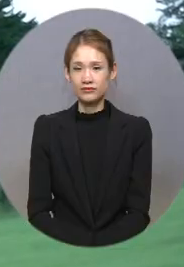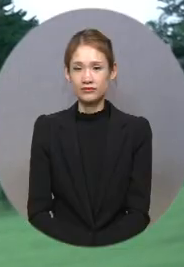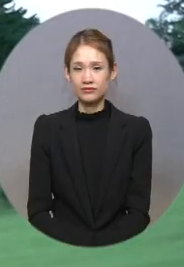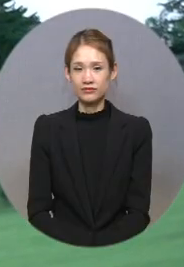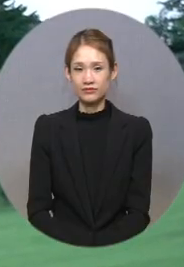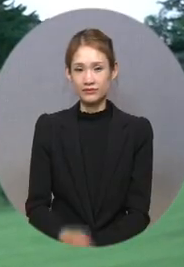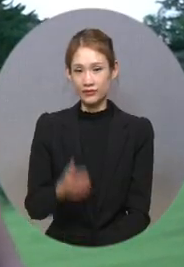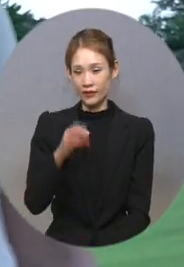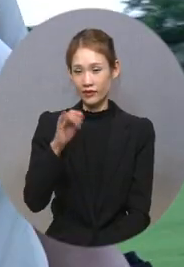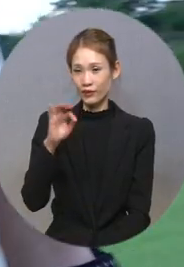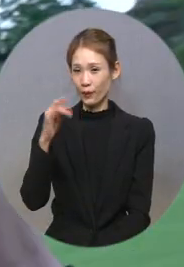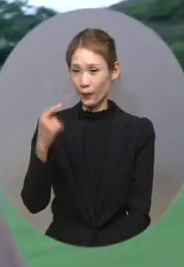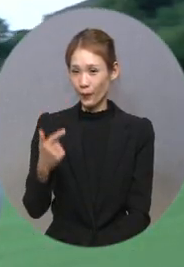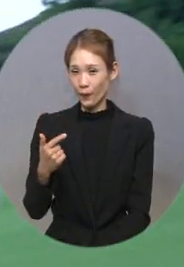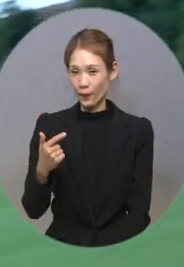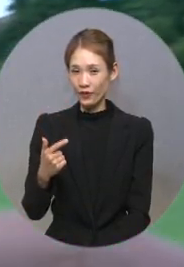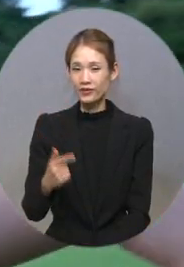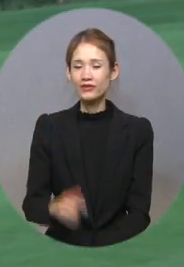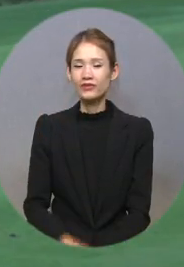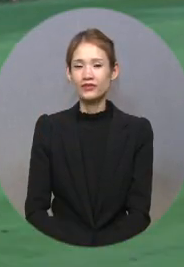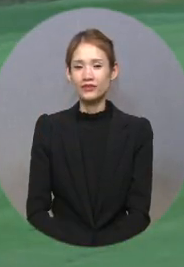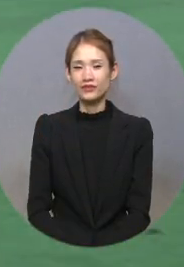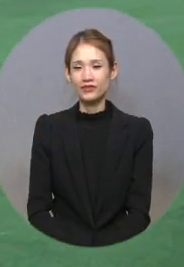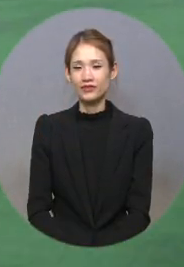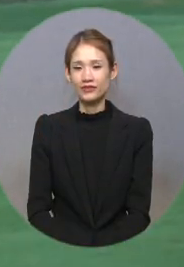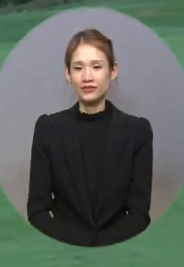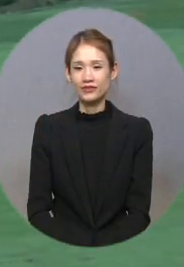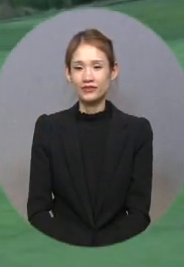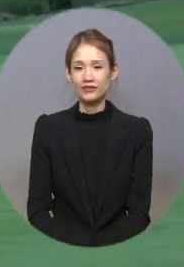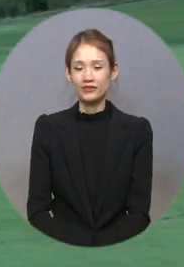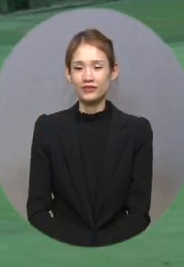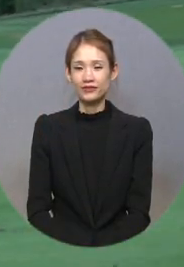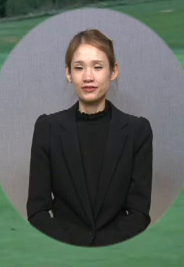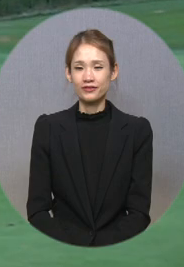나이스 온. 온. 나이스 온.